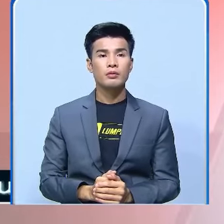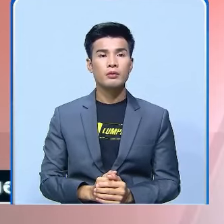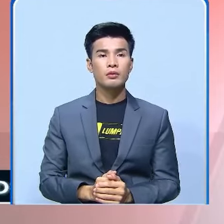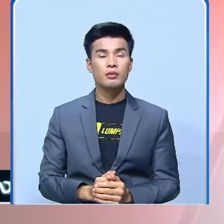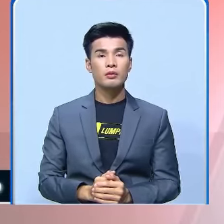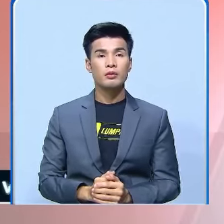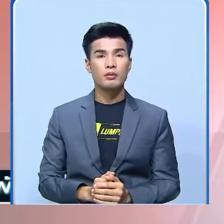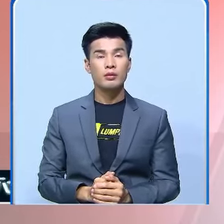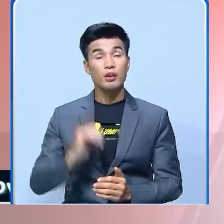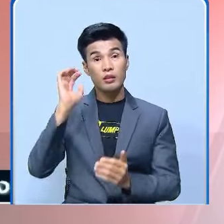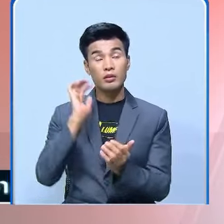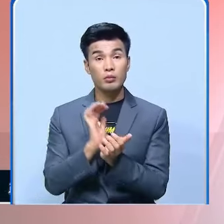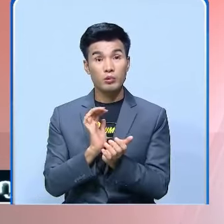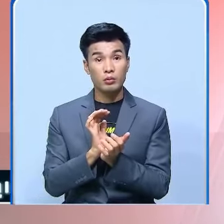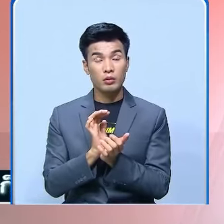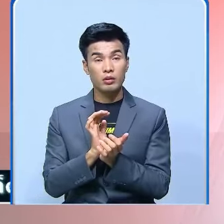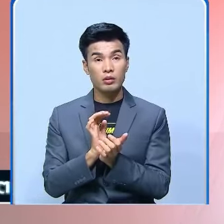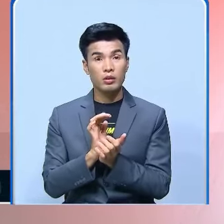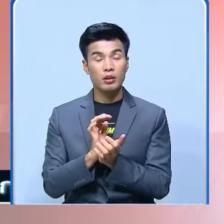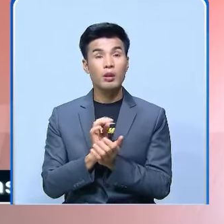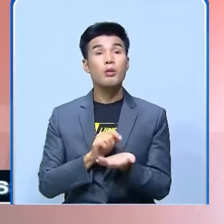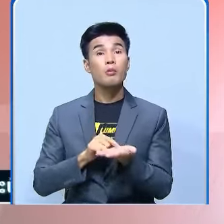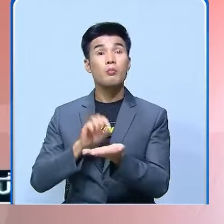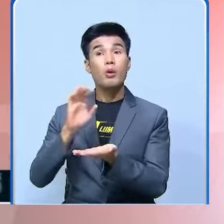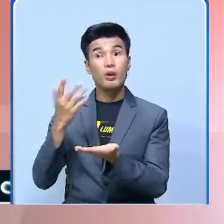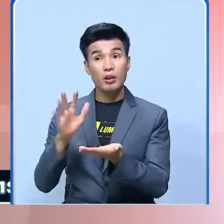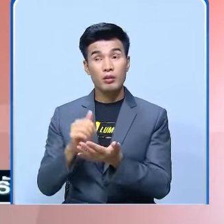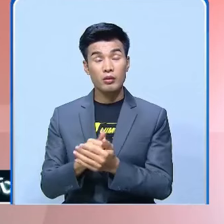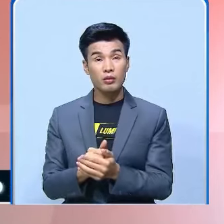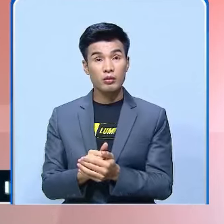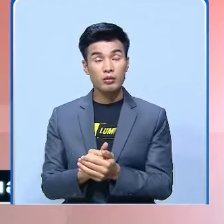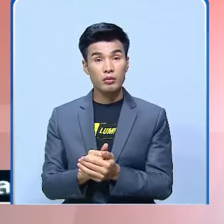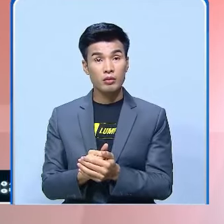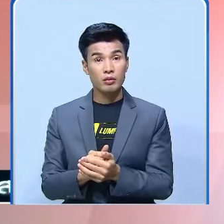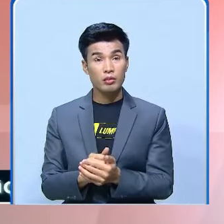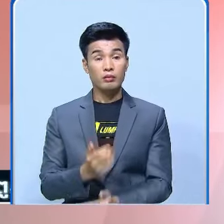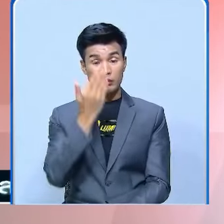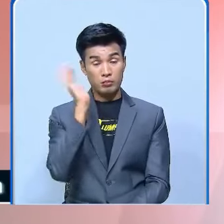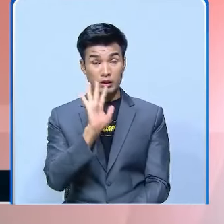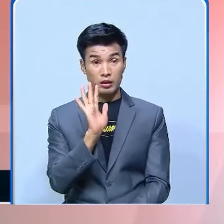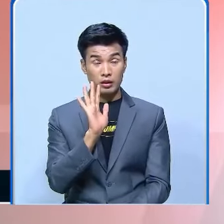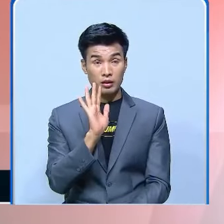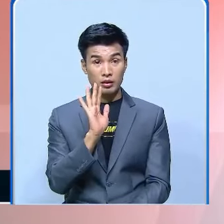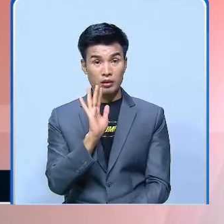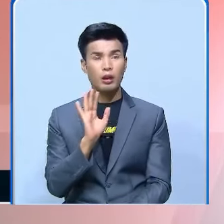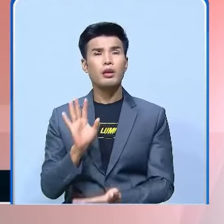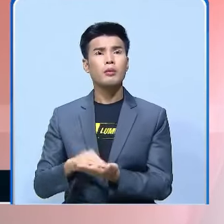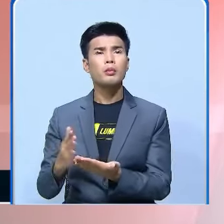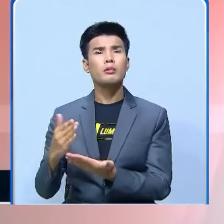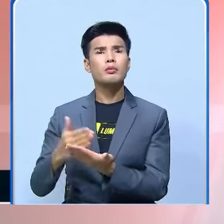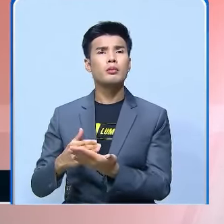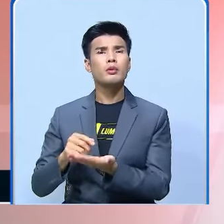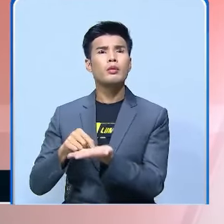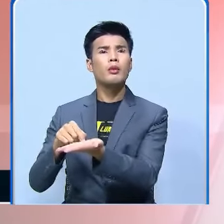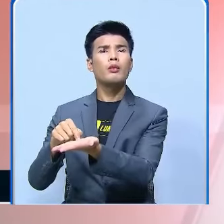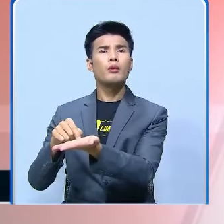พอจับได้ว่ามันขโมยมีหลักฐานพร้อมไปแจ้งความใหม่ตำรวจก็บอกว่าไม่ใช่เหตุการณ์ซึ่งหน้าก็เลยไม่รับแจ้งให้ลุงเขียนร้องทุกข์เอ